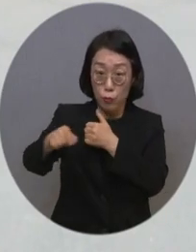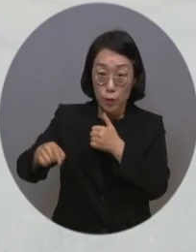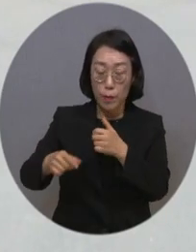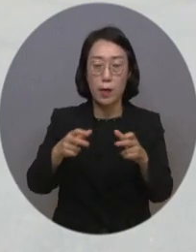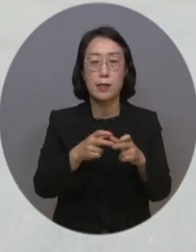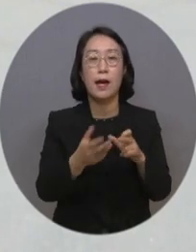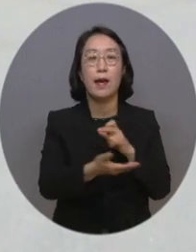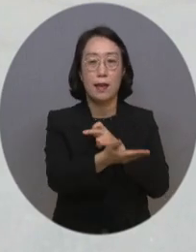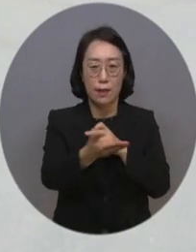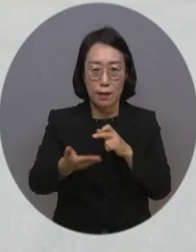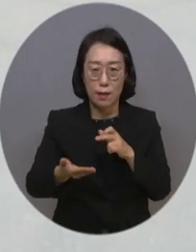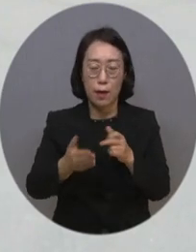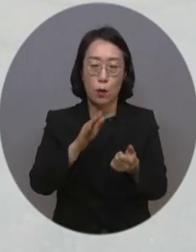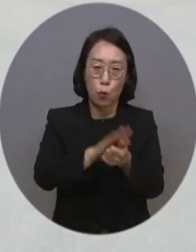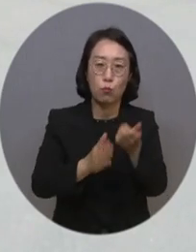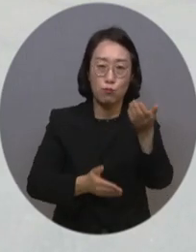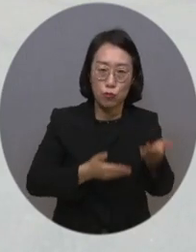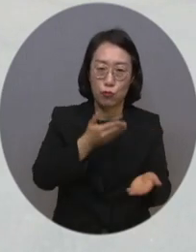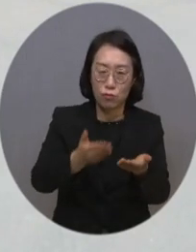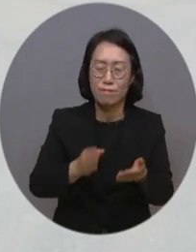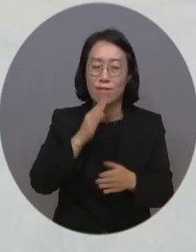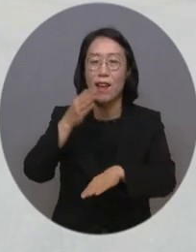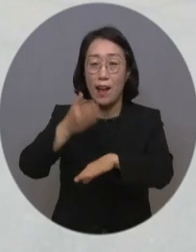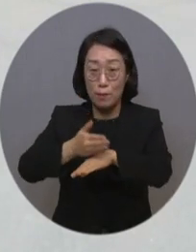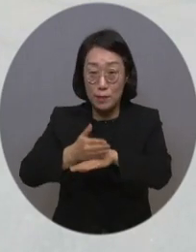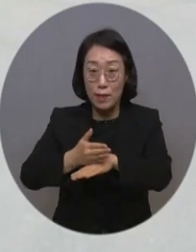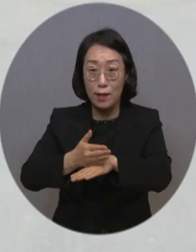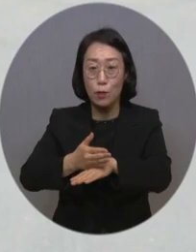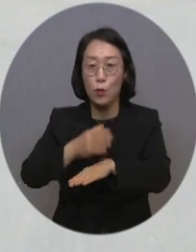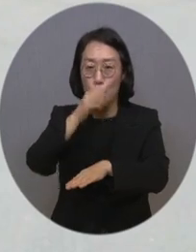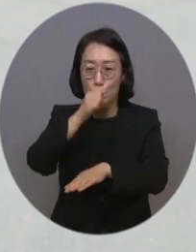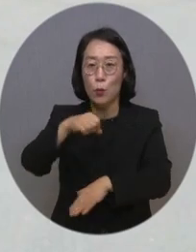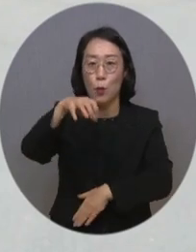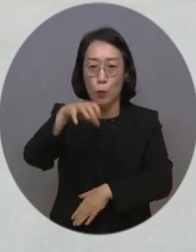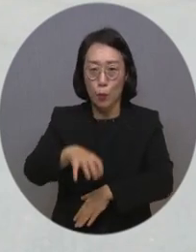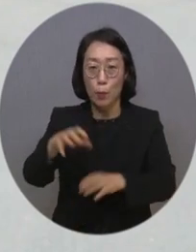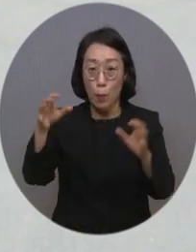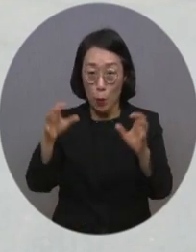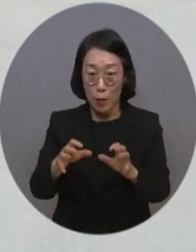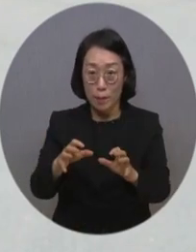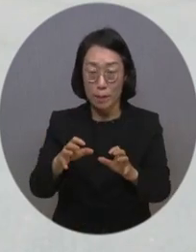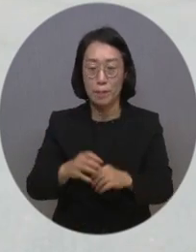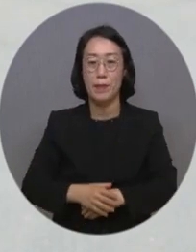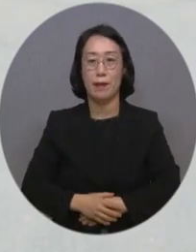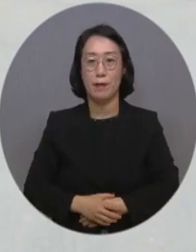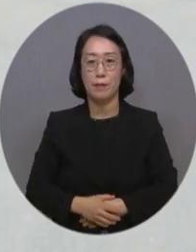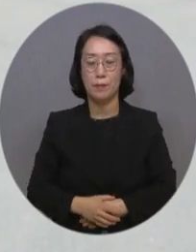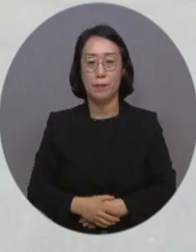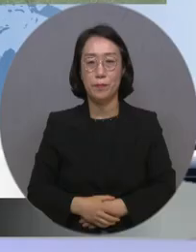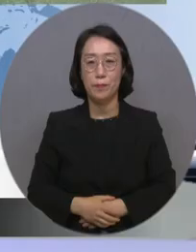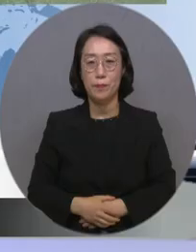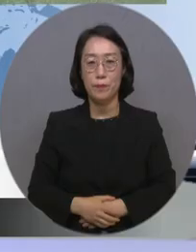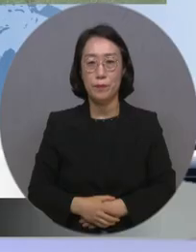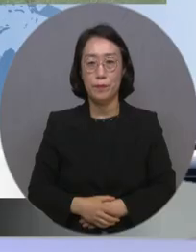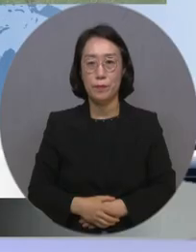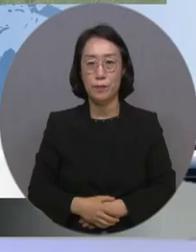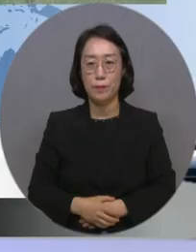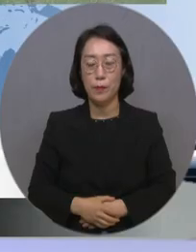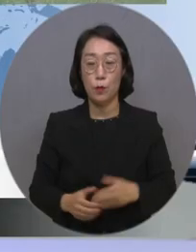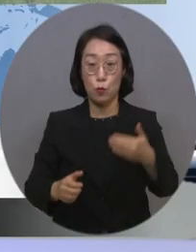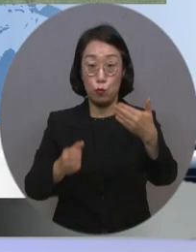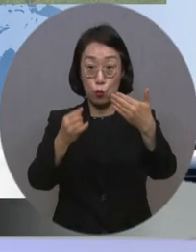장애인들에게 다양한 도움을 줄 수 있음에 감사를 전하는 따뜻한 자리였습니다. 복지TV 뉴스 전우주입니다.